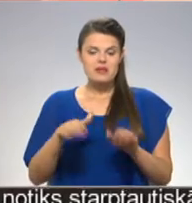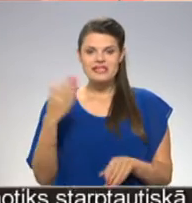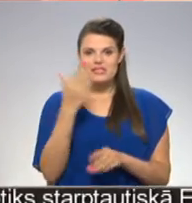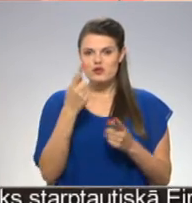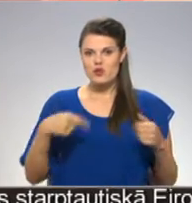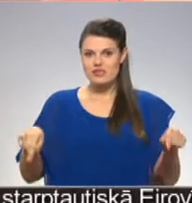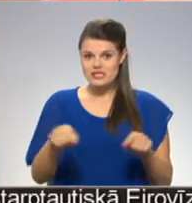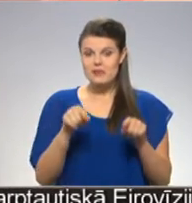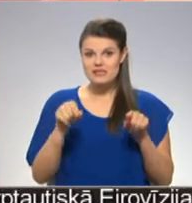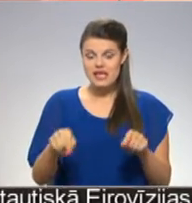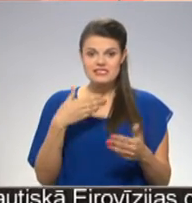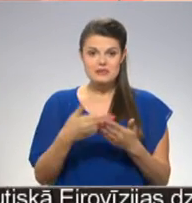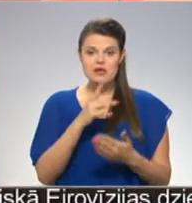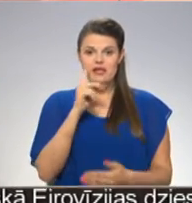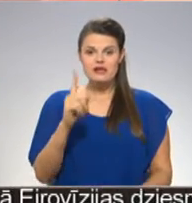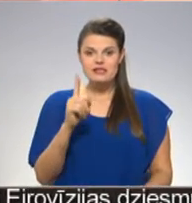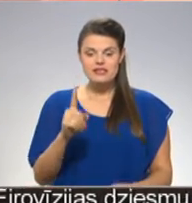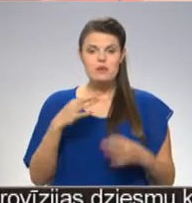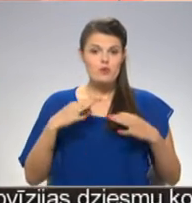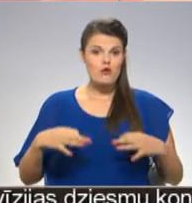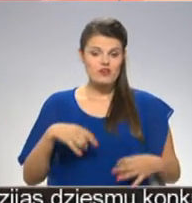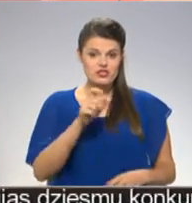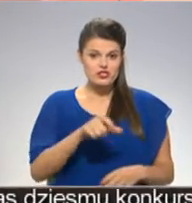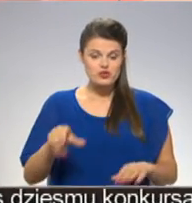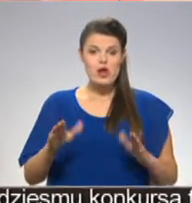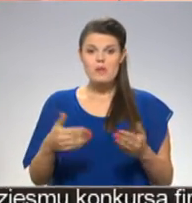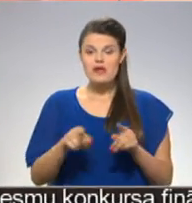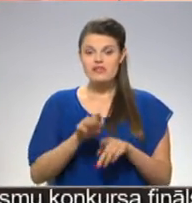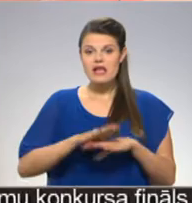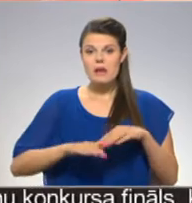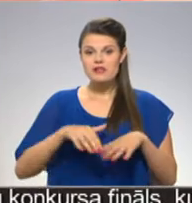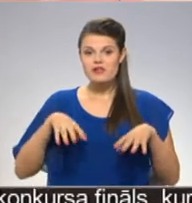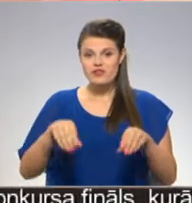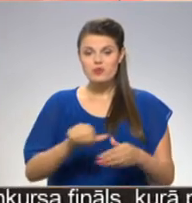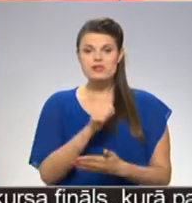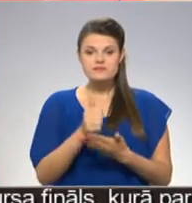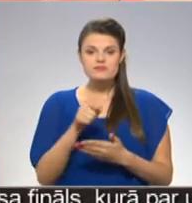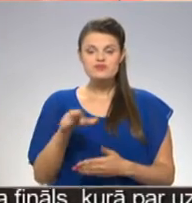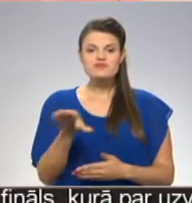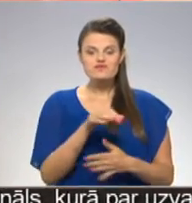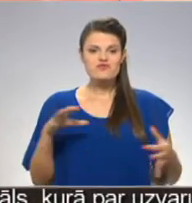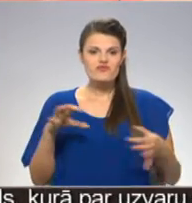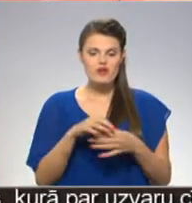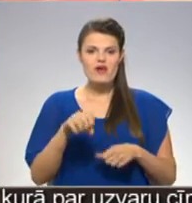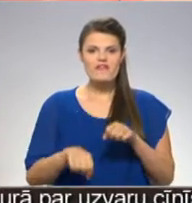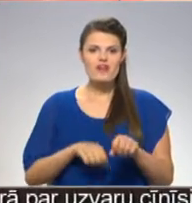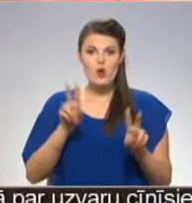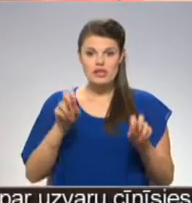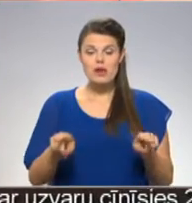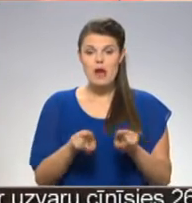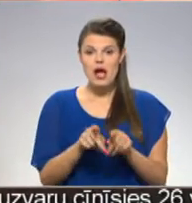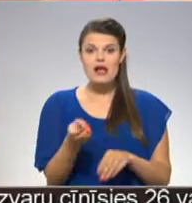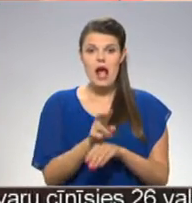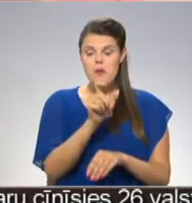par kinozālēm. Tajās demonstrēja ne tikai profesionāļi, bet arī amatieru veikumus un galvenais tos visus vienoja velotēma. Un